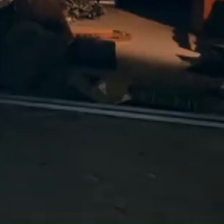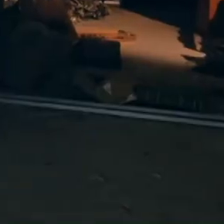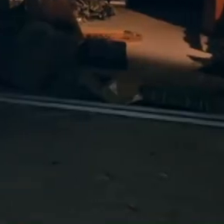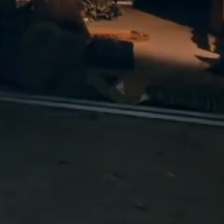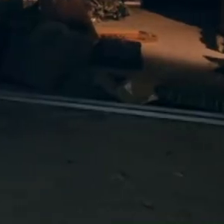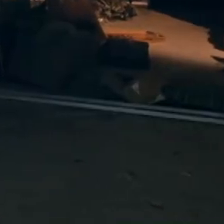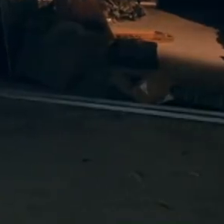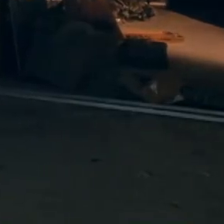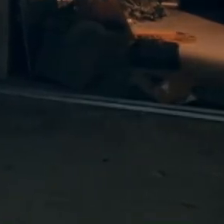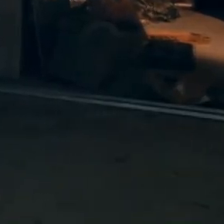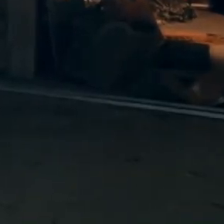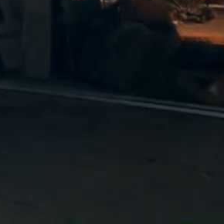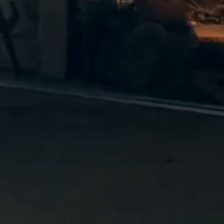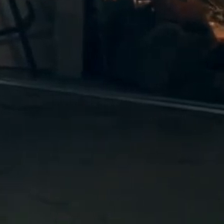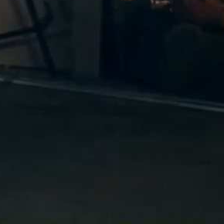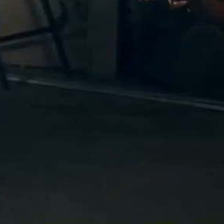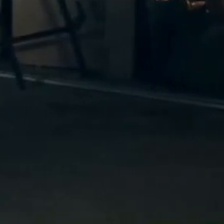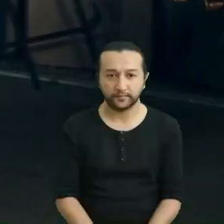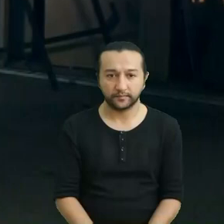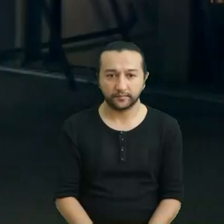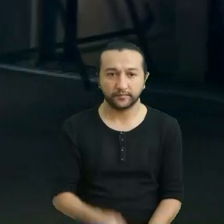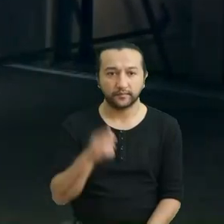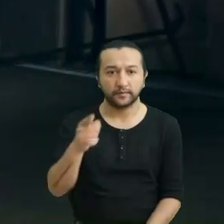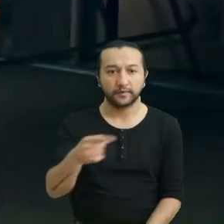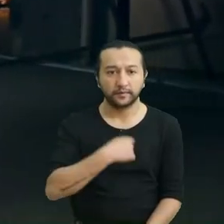Sorguların yapıldığı depoya girmiş.